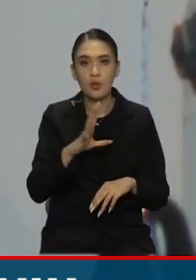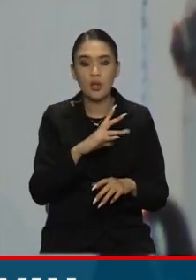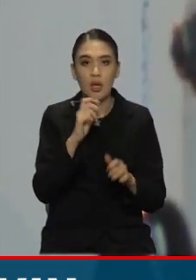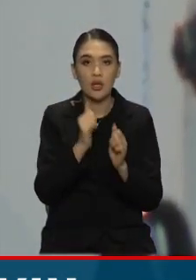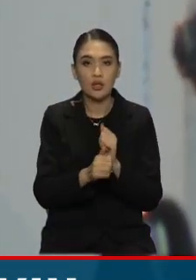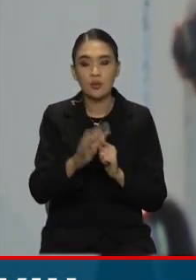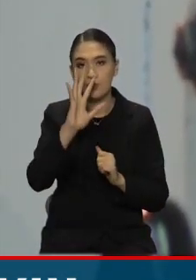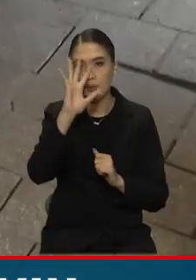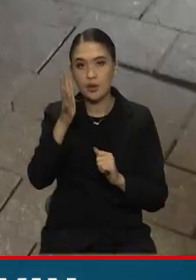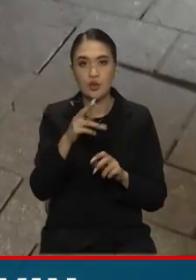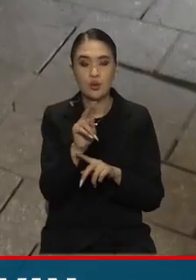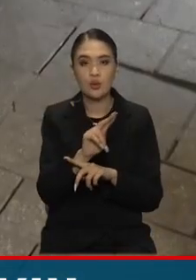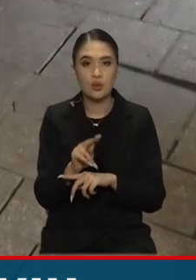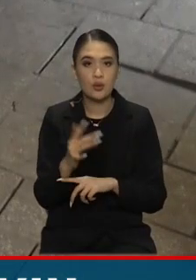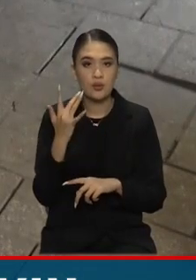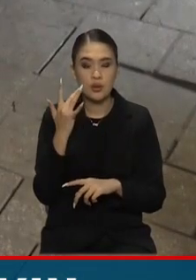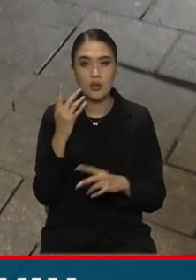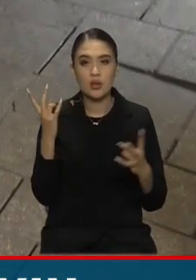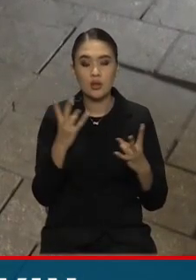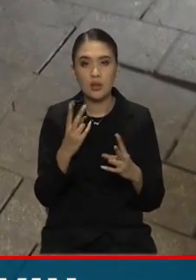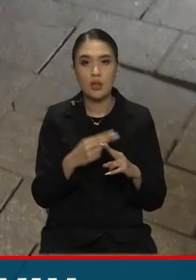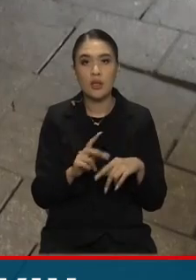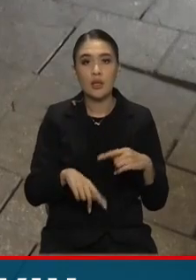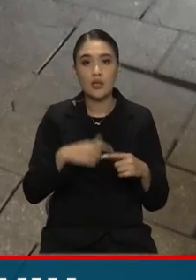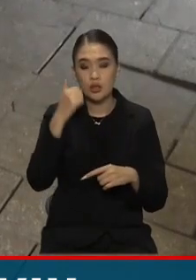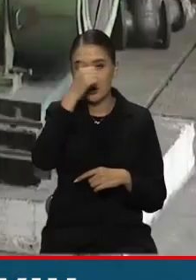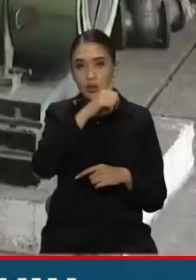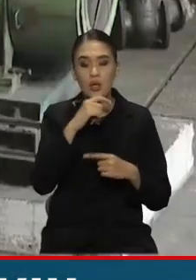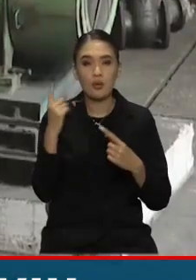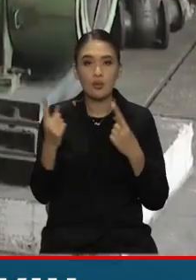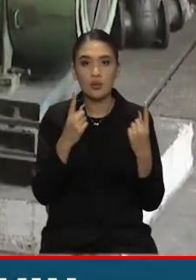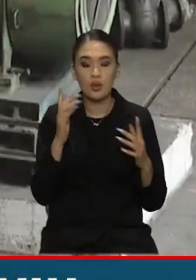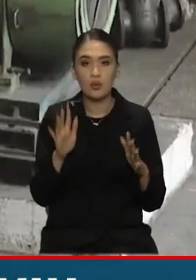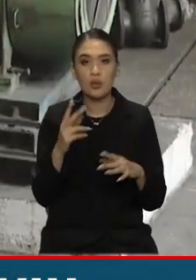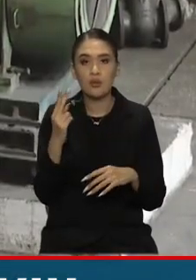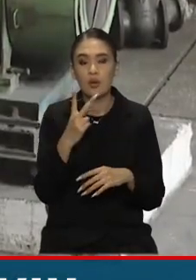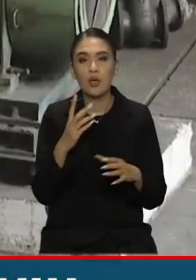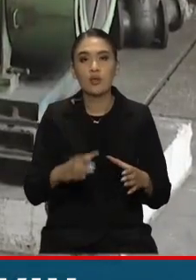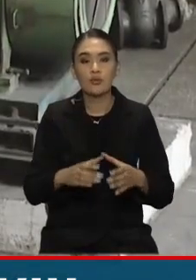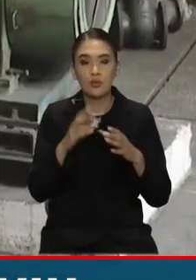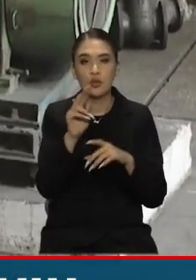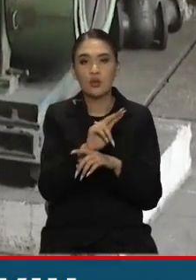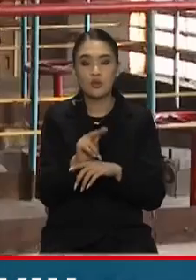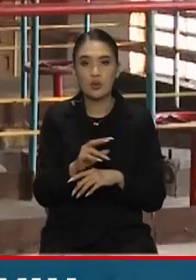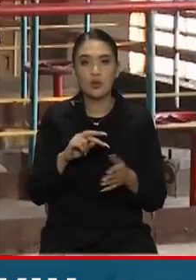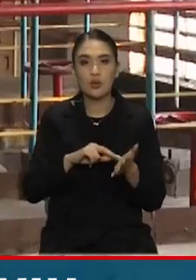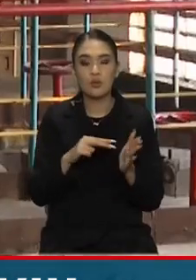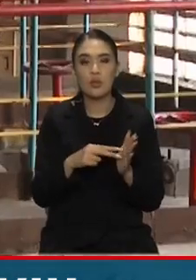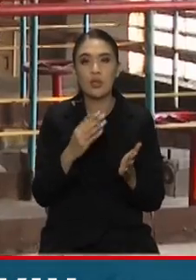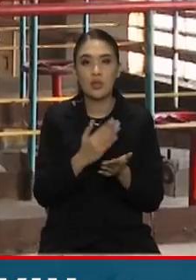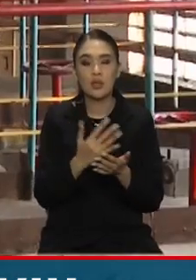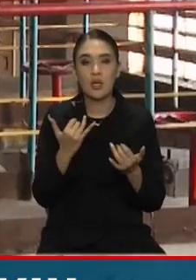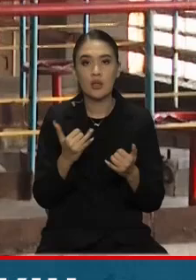жыл сайын күрделі жөндеуден өтіп тұру керек. Сондықтан келесі жылы коммуналдық мекеме тағы 2 қазандықты жөндеуді жоспарлап отыр. Қазірде